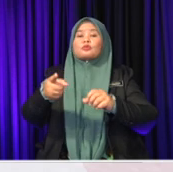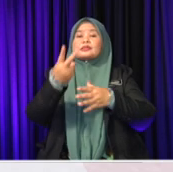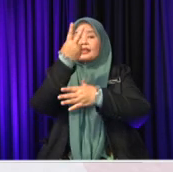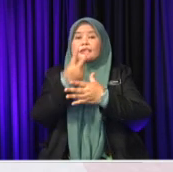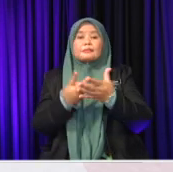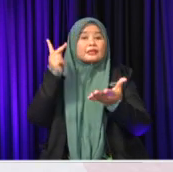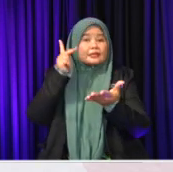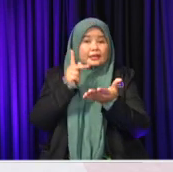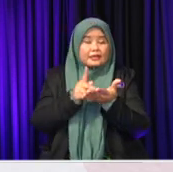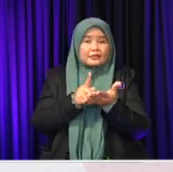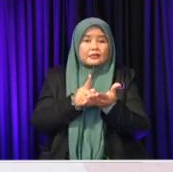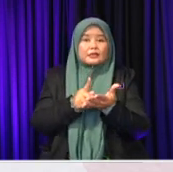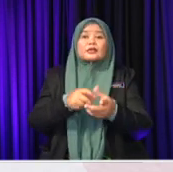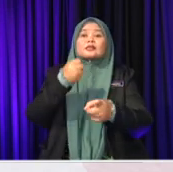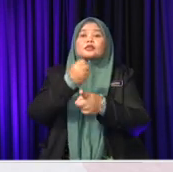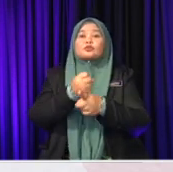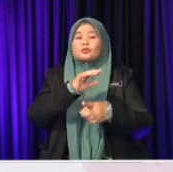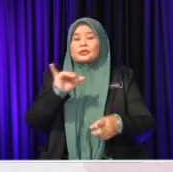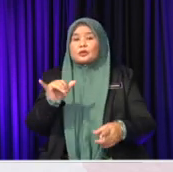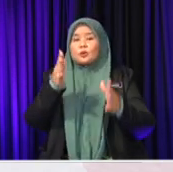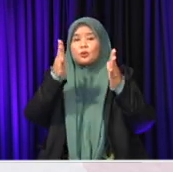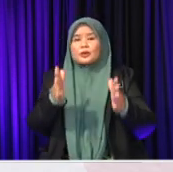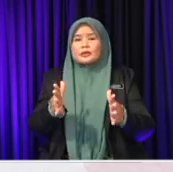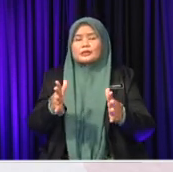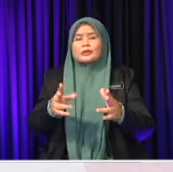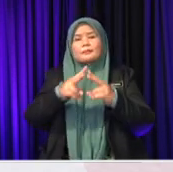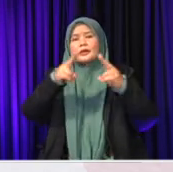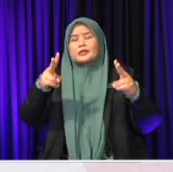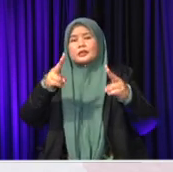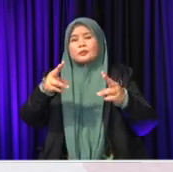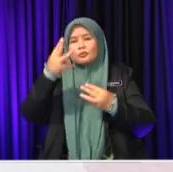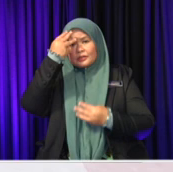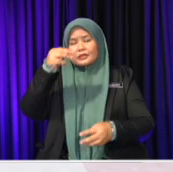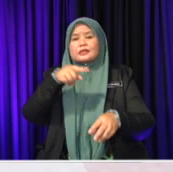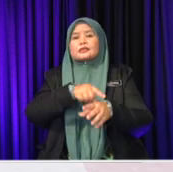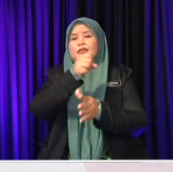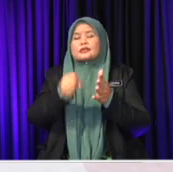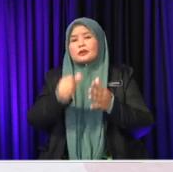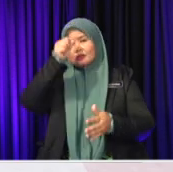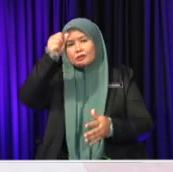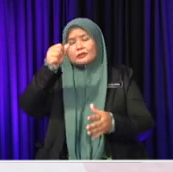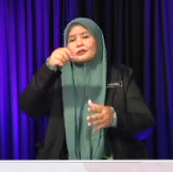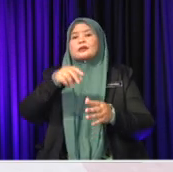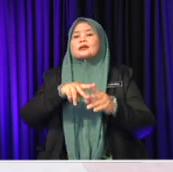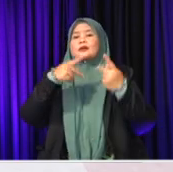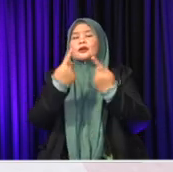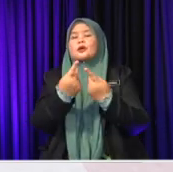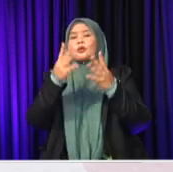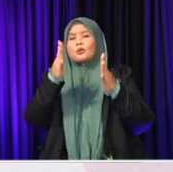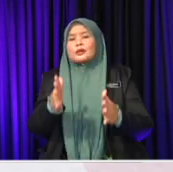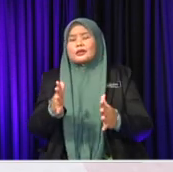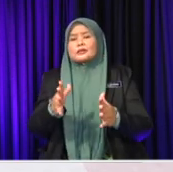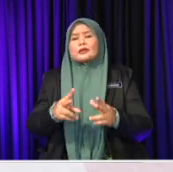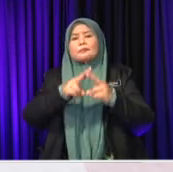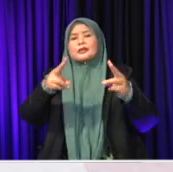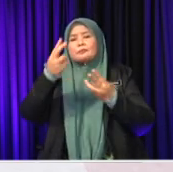berkenalan Sesungguhnya orang yang paling mulia di sisi Allah kadang-kadang yang kamu minat orang yang paling